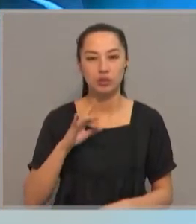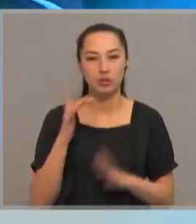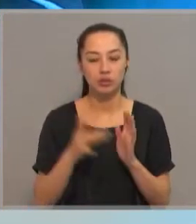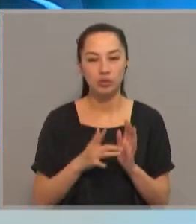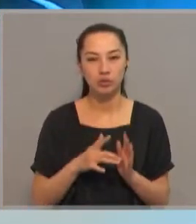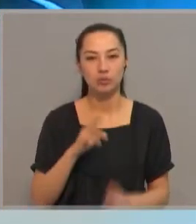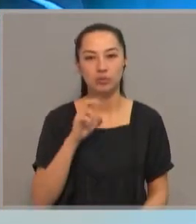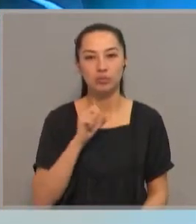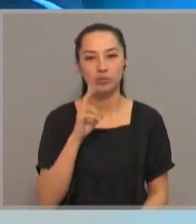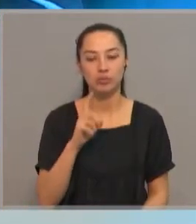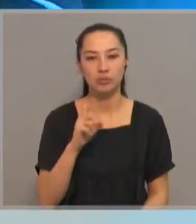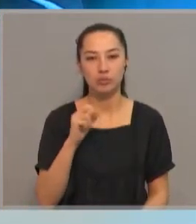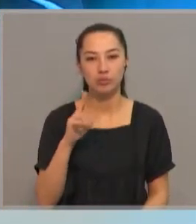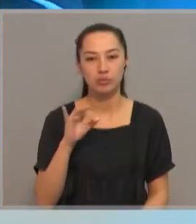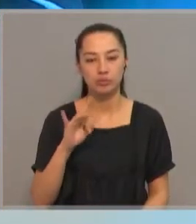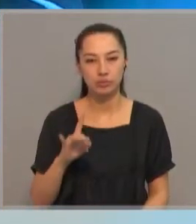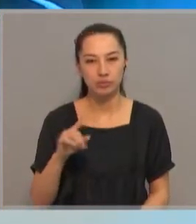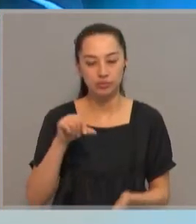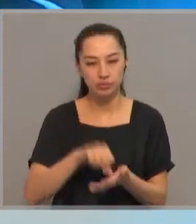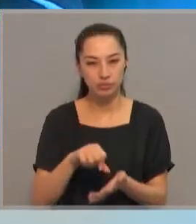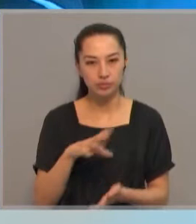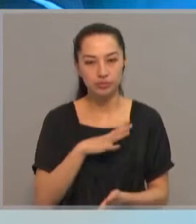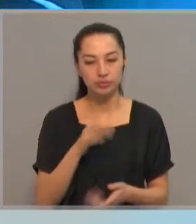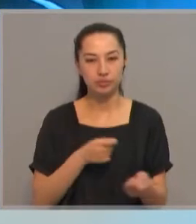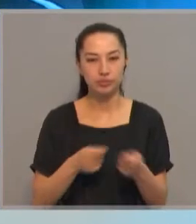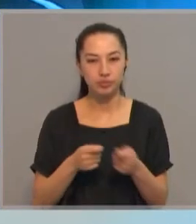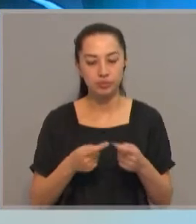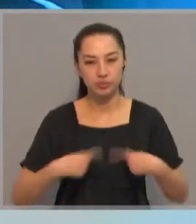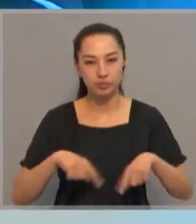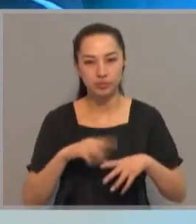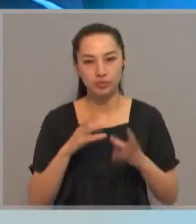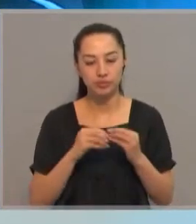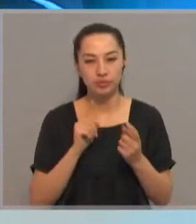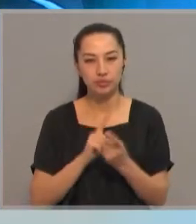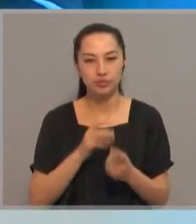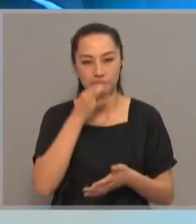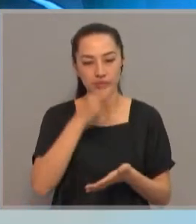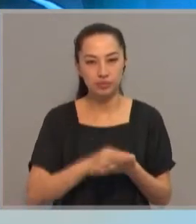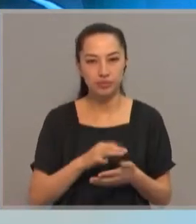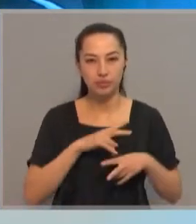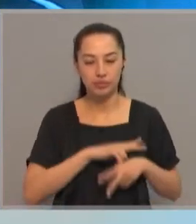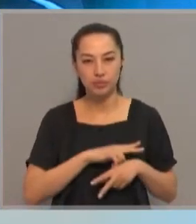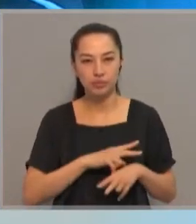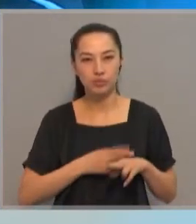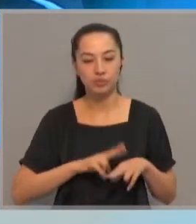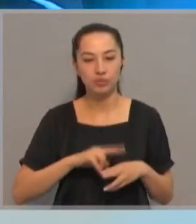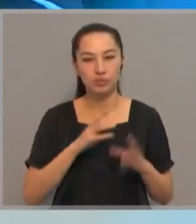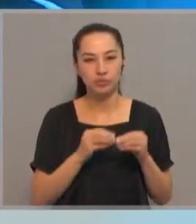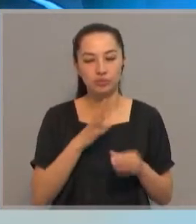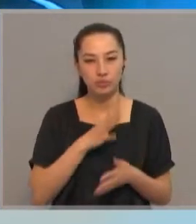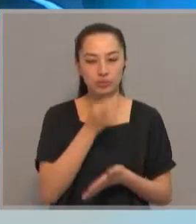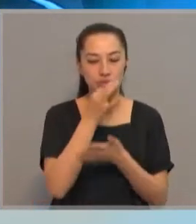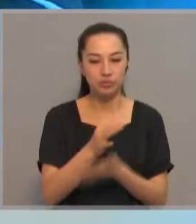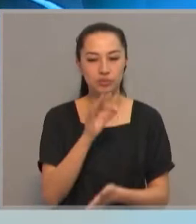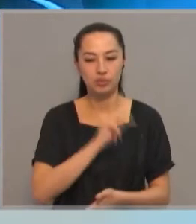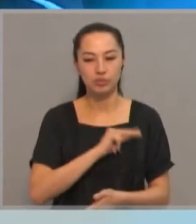Бахадыр Нарымбетов. Приняли участие депутаты и руководители управления. В ходе встречи ответственные сотрудники докладывали о